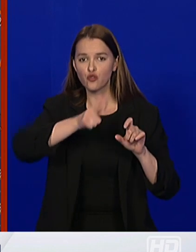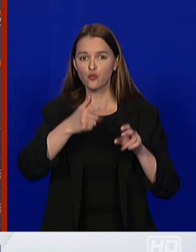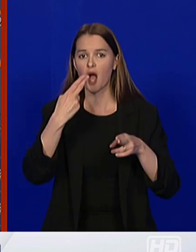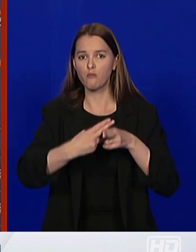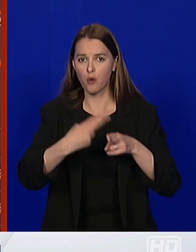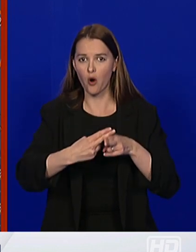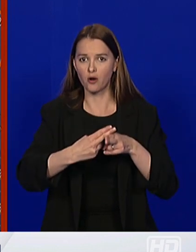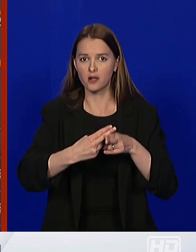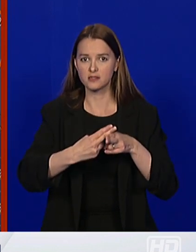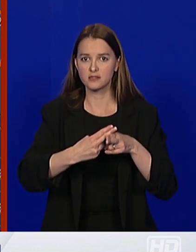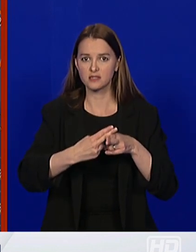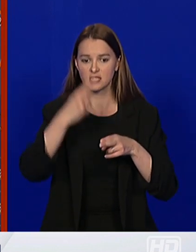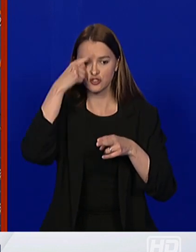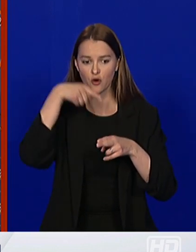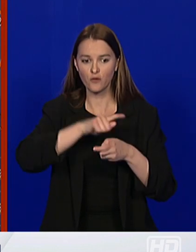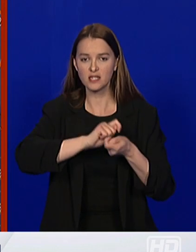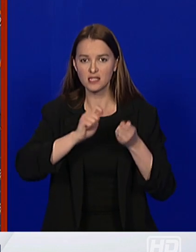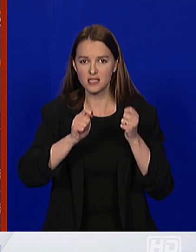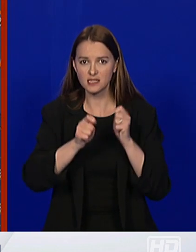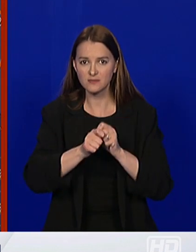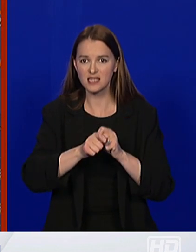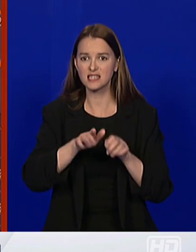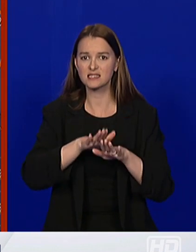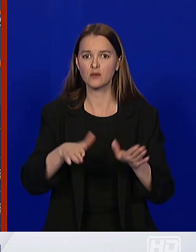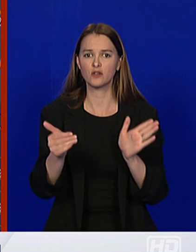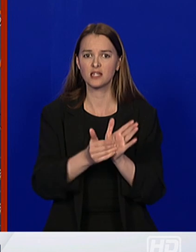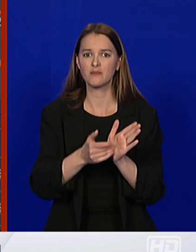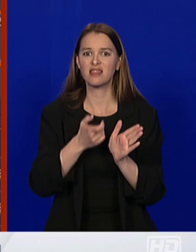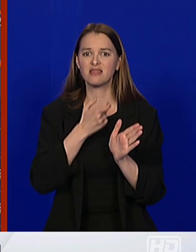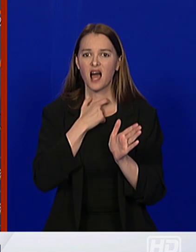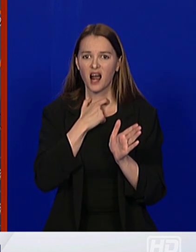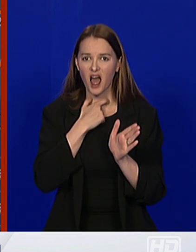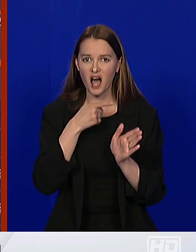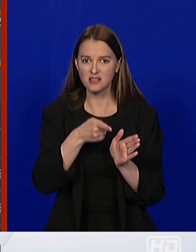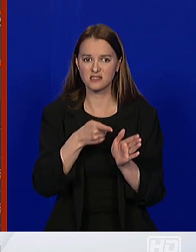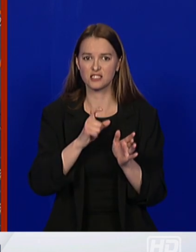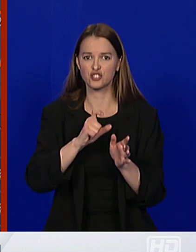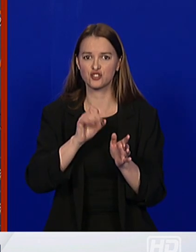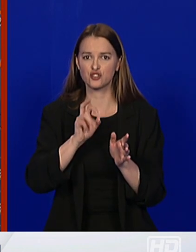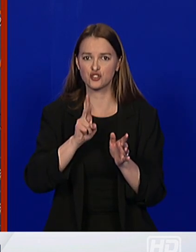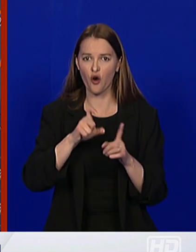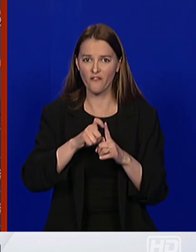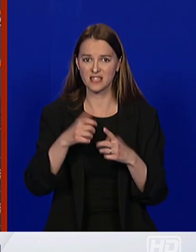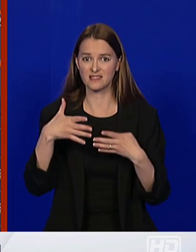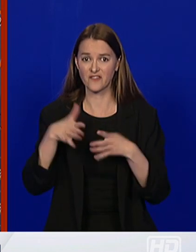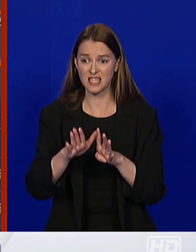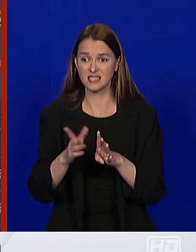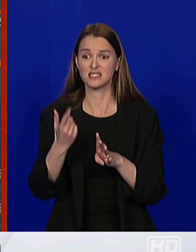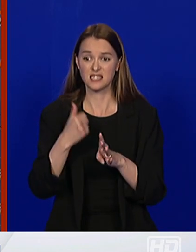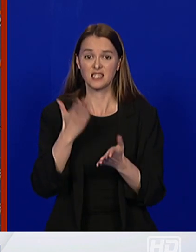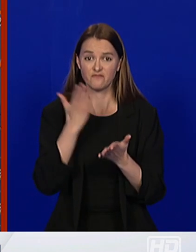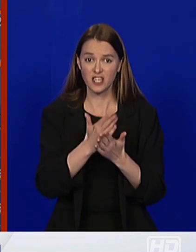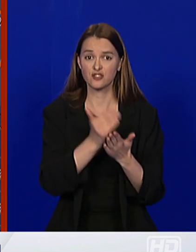ova izmjena je zato da se baš naglasi posebno COVID-19 i da on uđe u zakon, ali smo mi imali mogućnosti